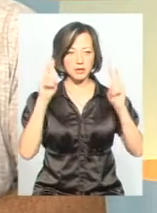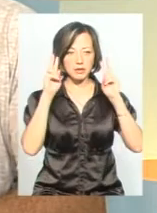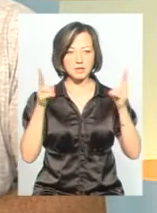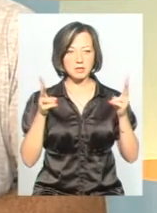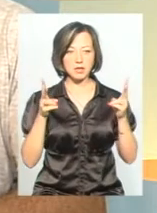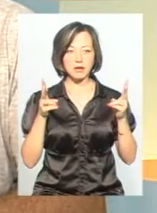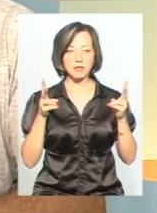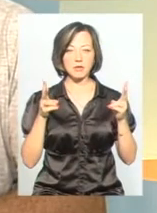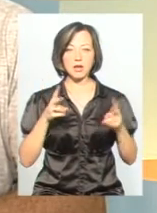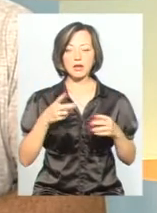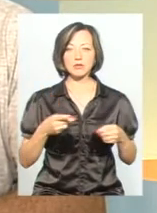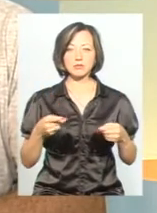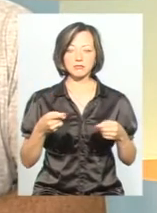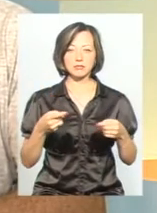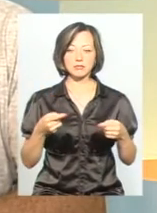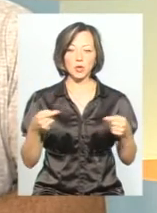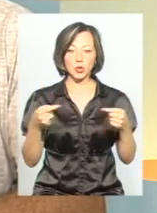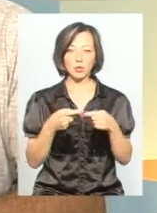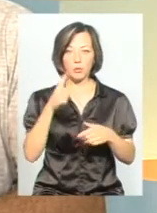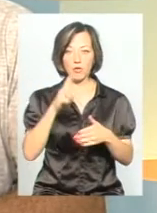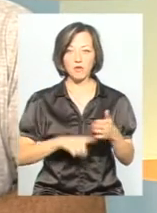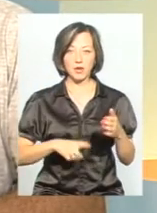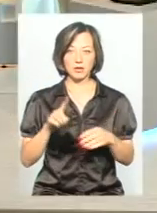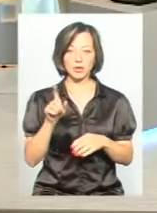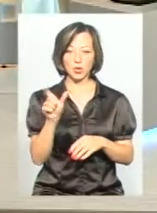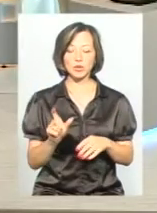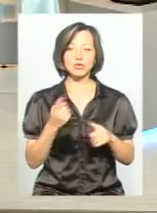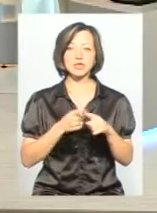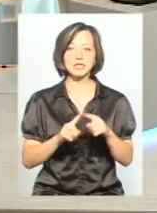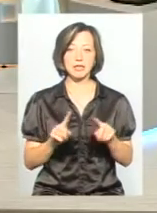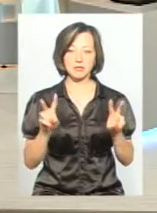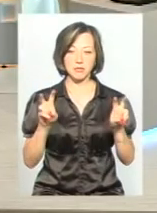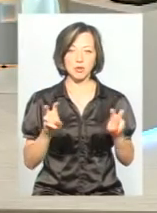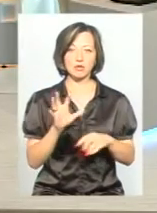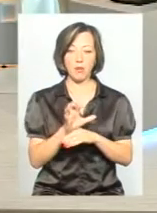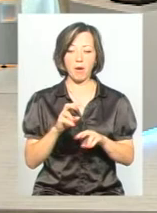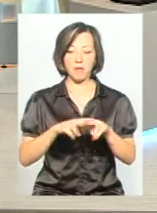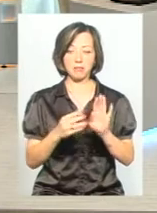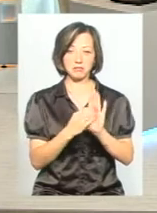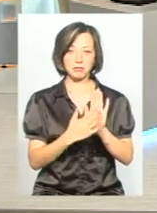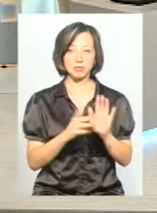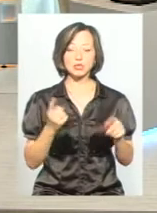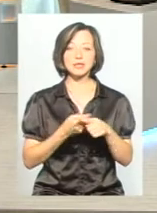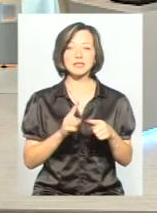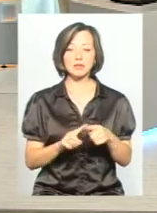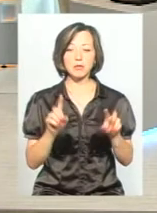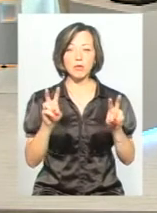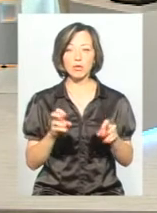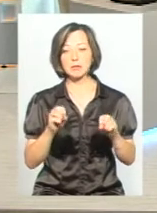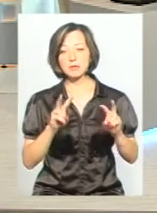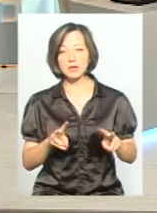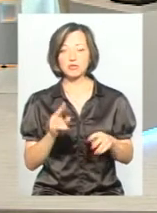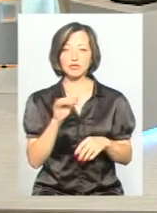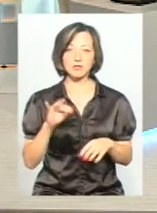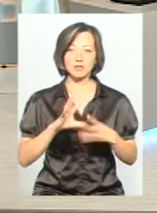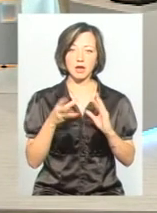і на слово повірити людині, яка каже, що це за порода собаки, це теж є неправильно. А в паспорті ми могли б побачити, що це за порода, чи вона є небезпечною, і